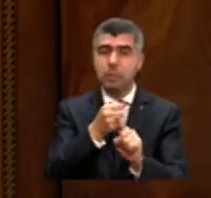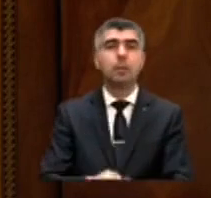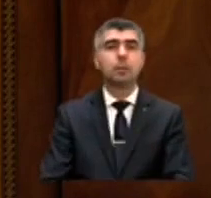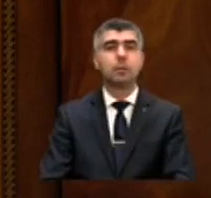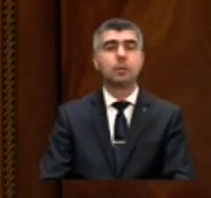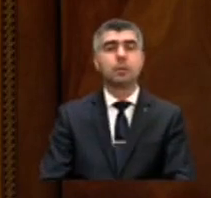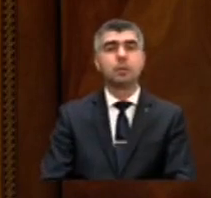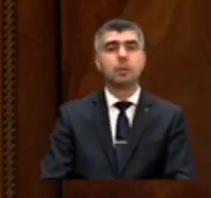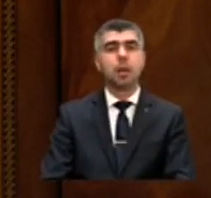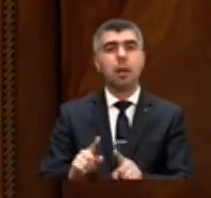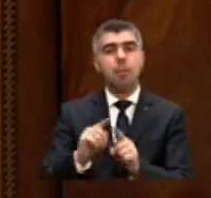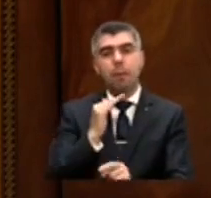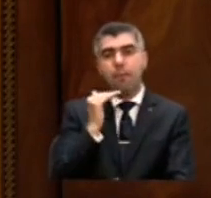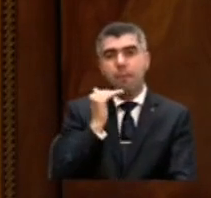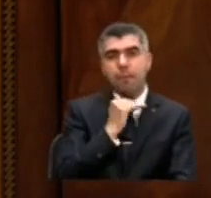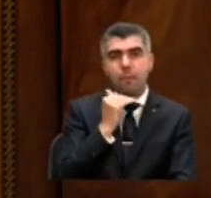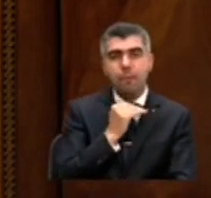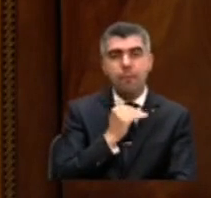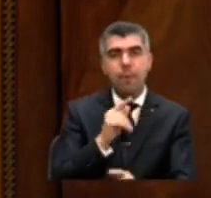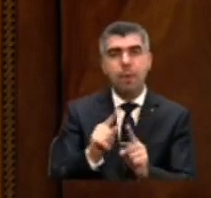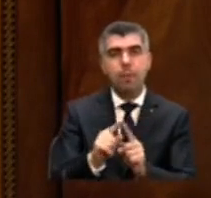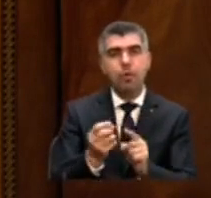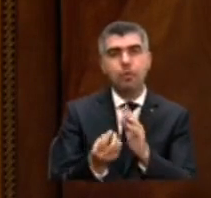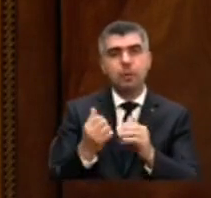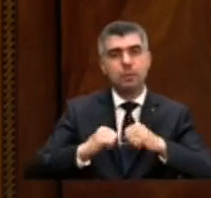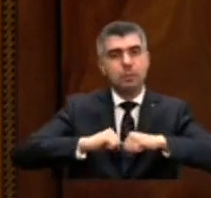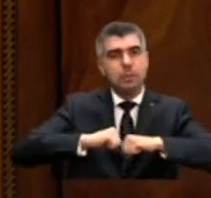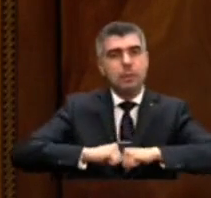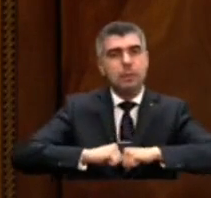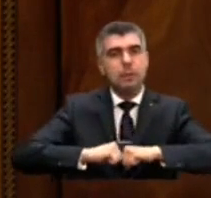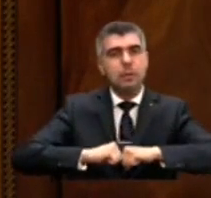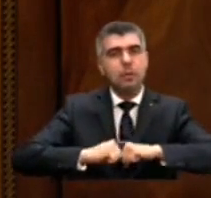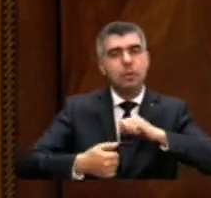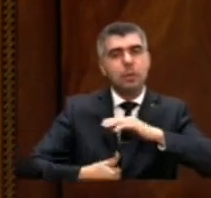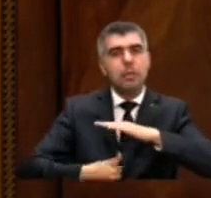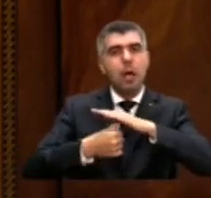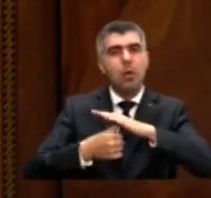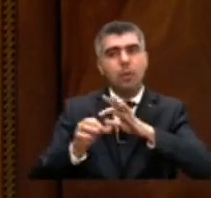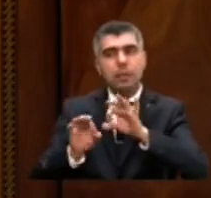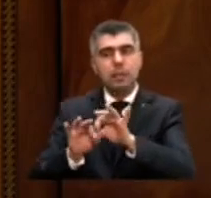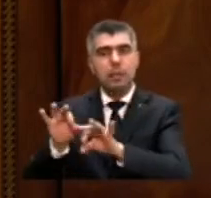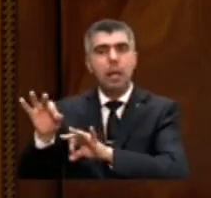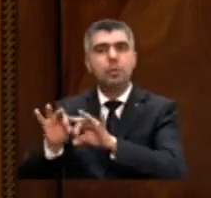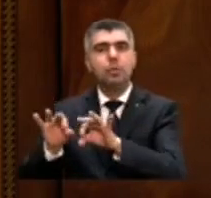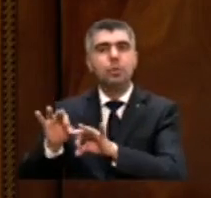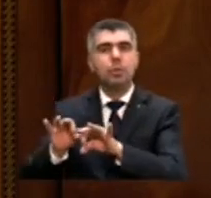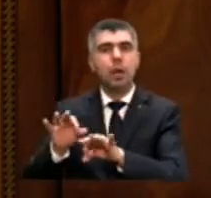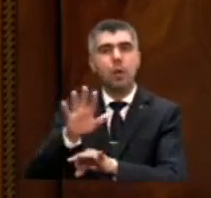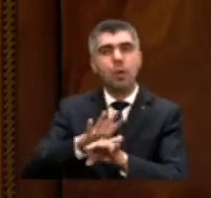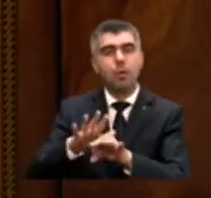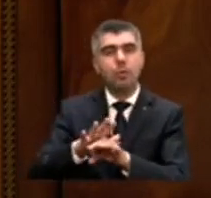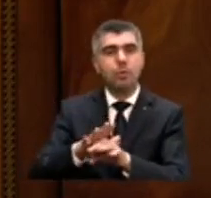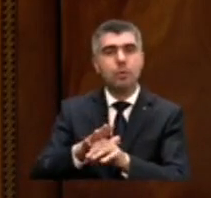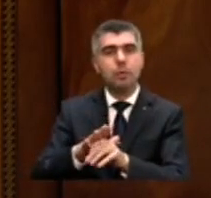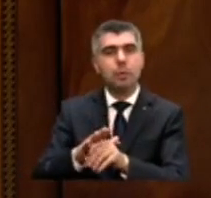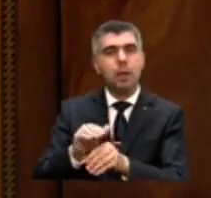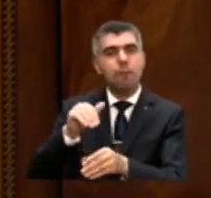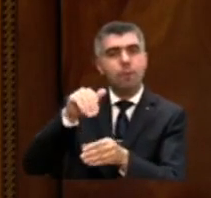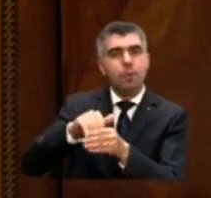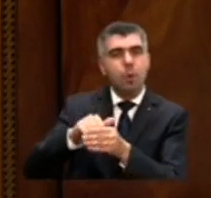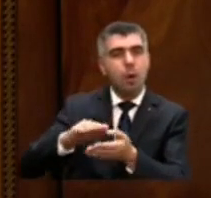على التسريع بإحداث الوكالة الوطنية للتدبير الاستراتيجي لمساهمة الدولة وتتبع